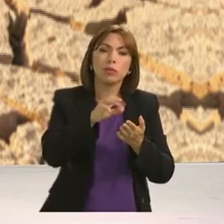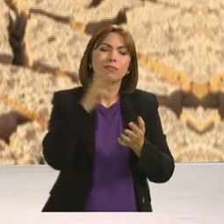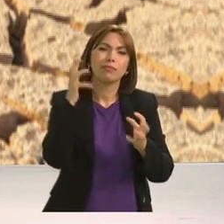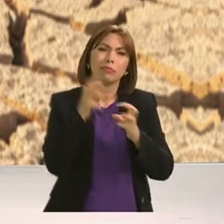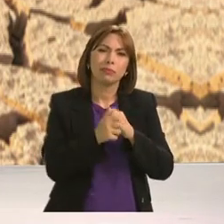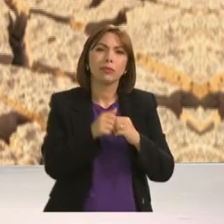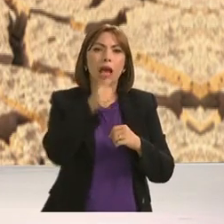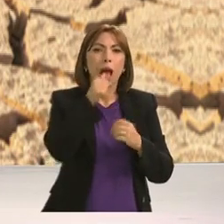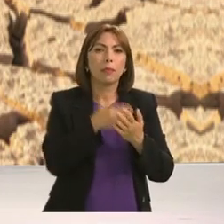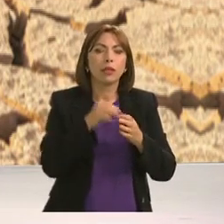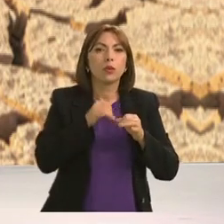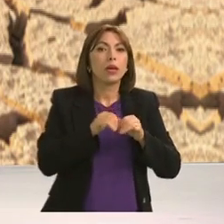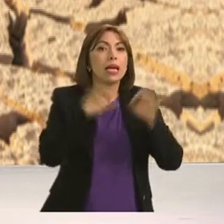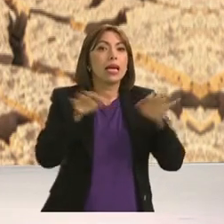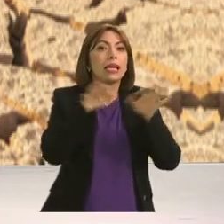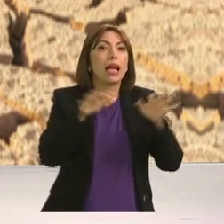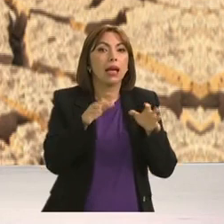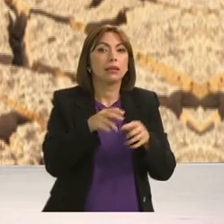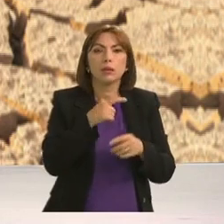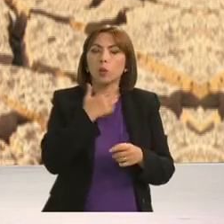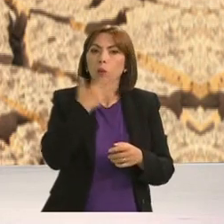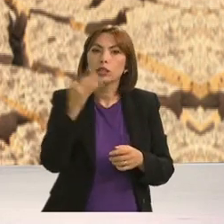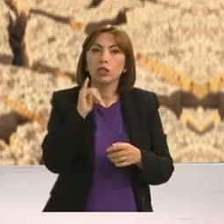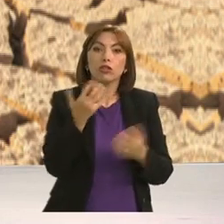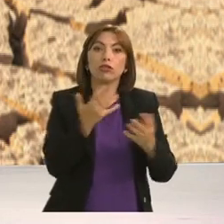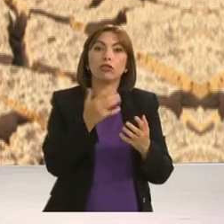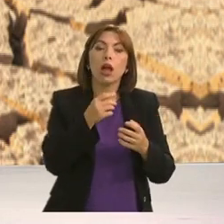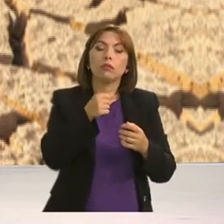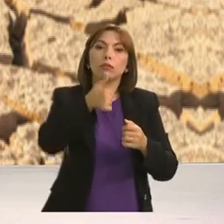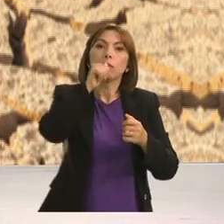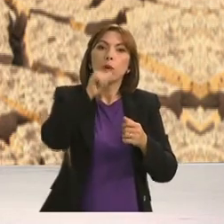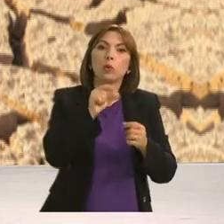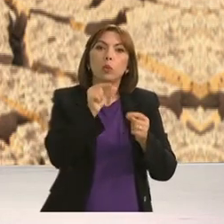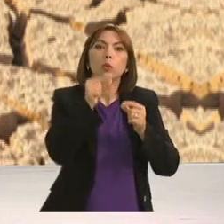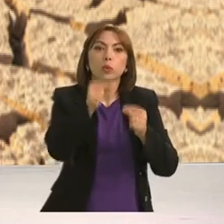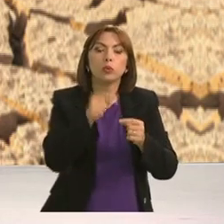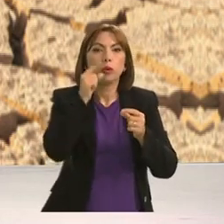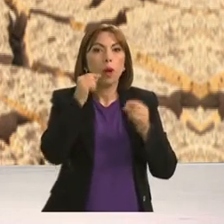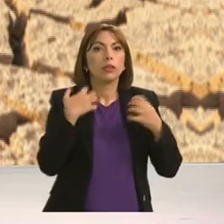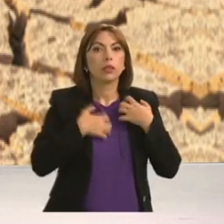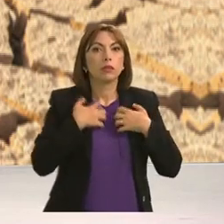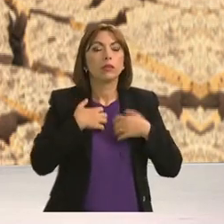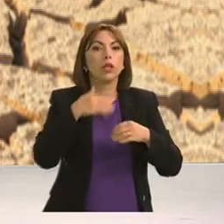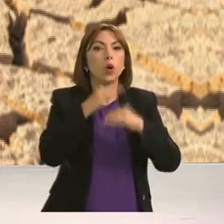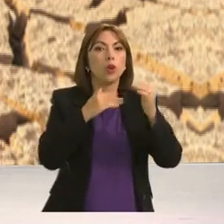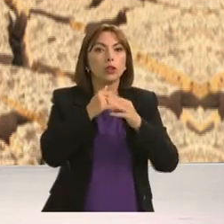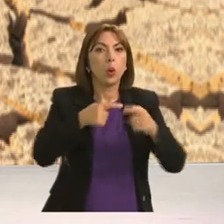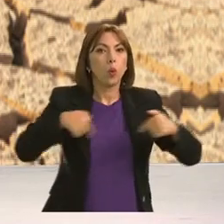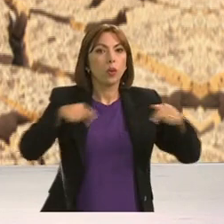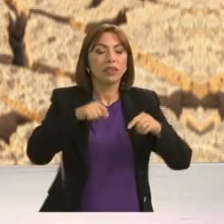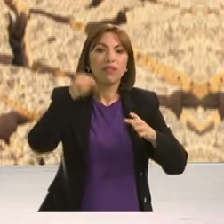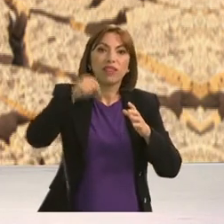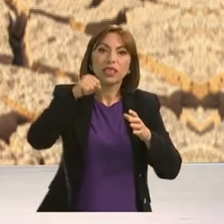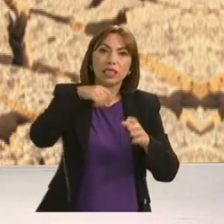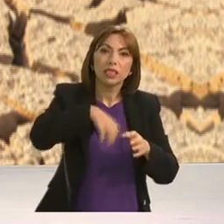compromise, apă pentru irigație nu există și chiar cea potabilă vine cu porția. De disperare, oamenii și-au construit în curți fântâni, dar nivelul